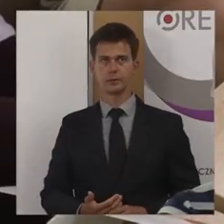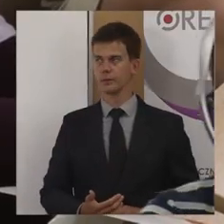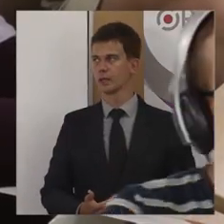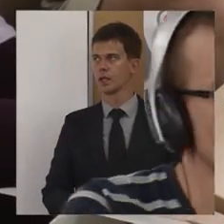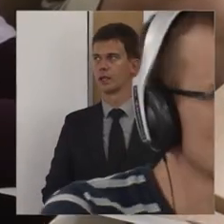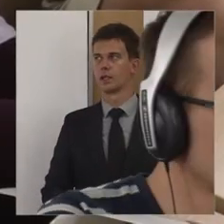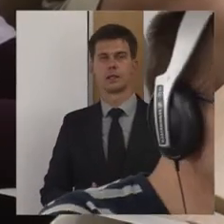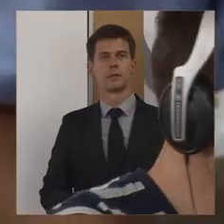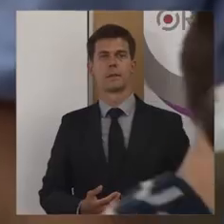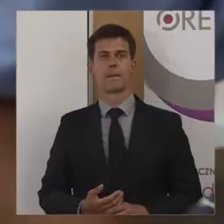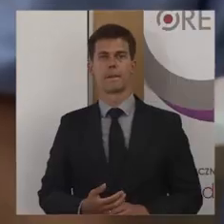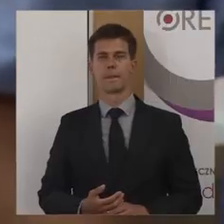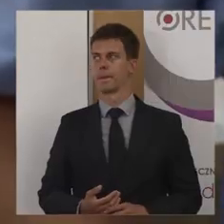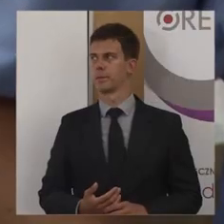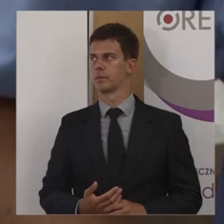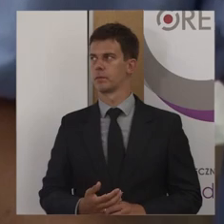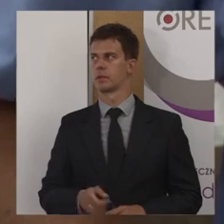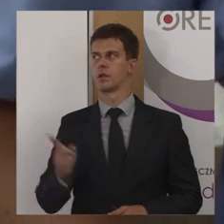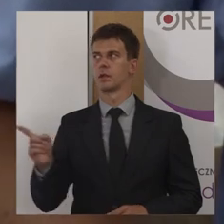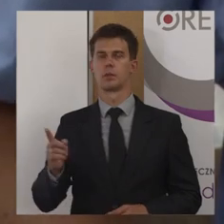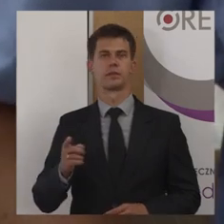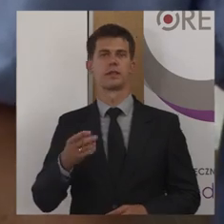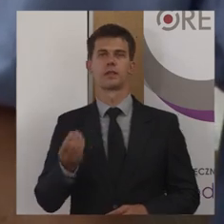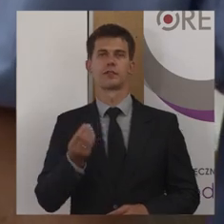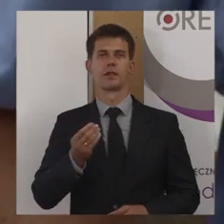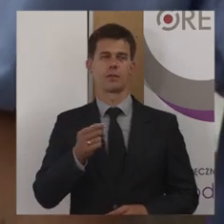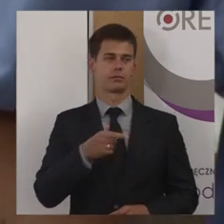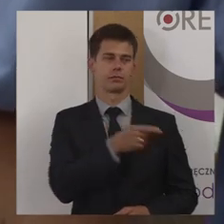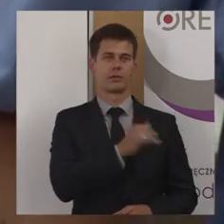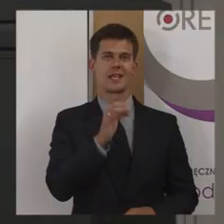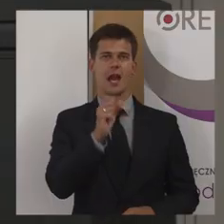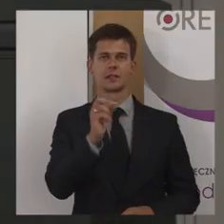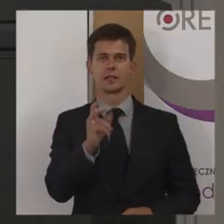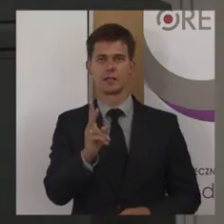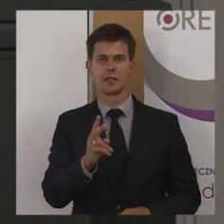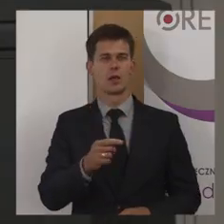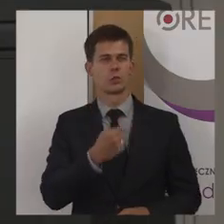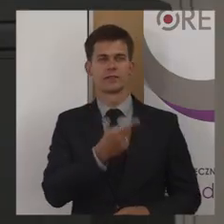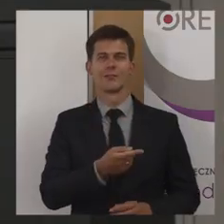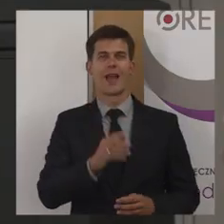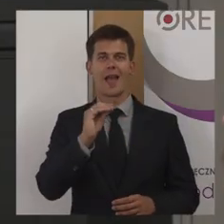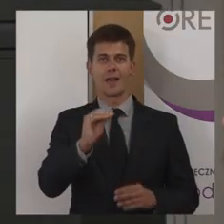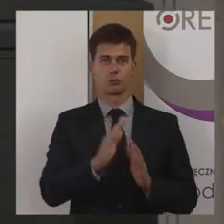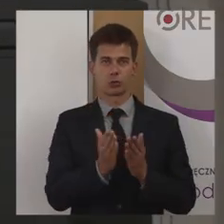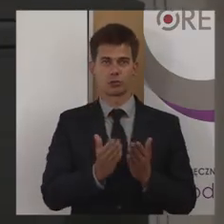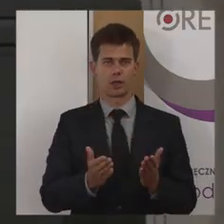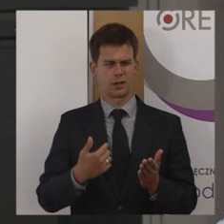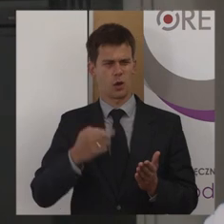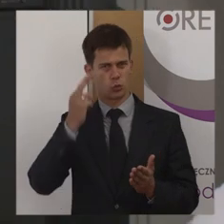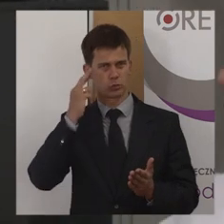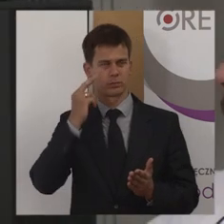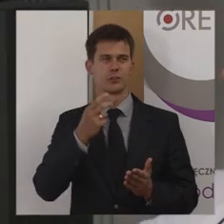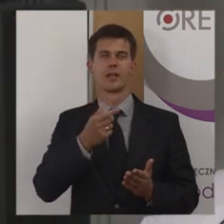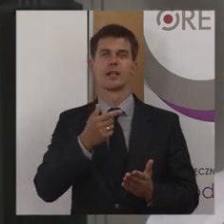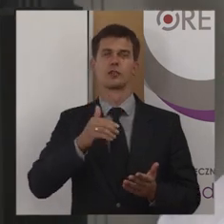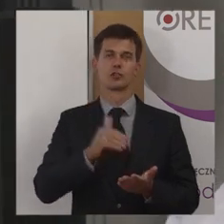Ja nie neguję, jeszcze chciałem dopowiedzieć Jackowi, ja nie neguję Jacku tego, że e-podręcznik wyklucz, że w moim rozumieniu